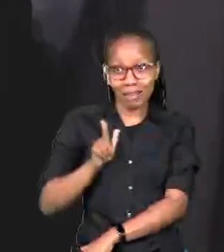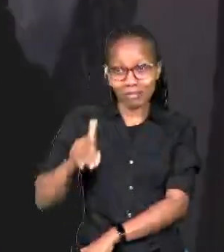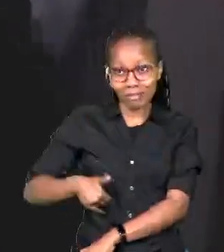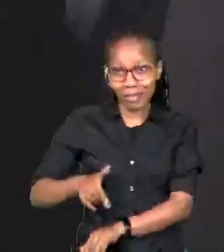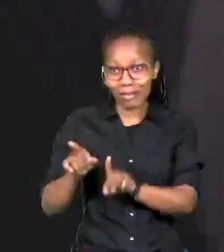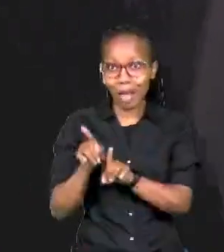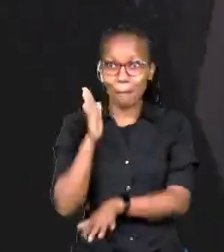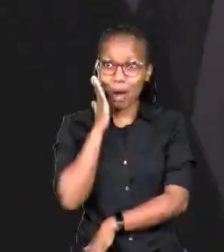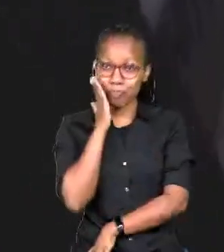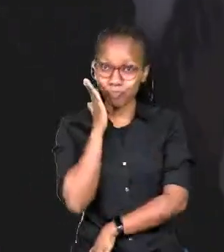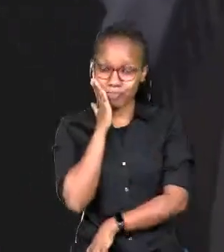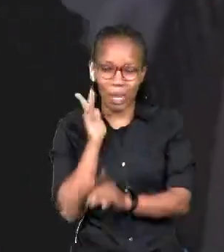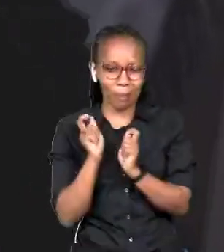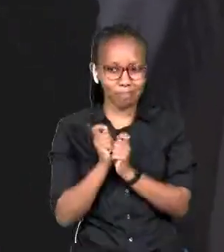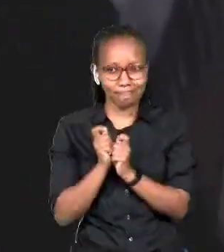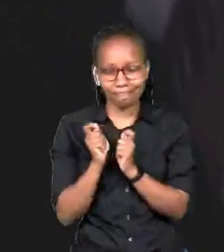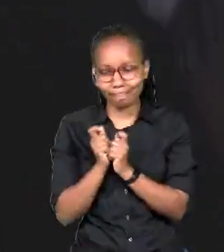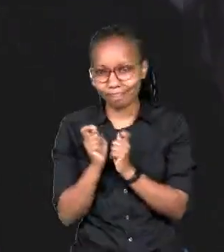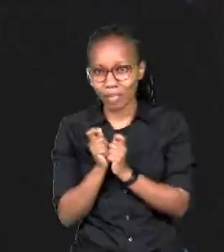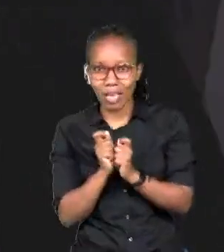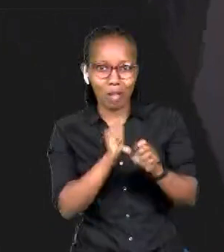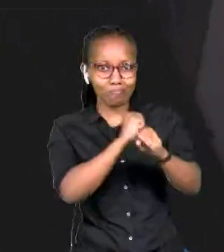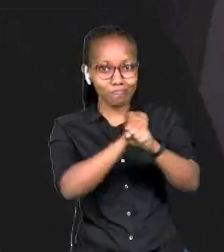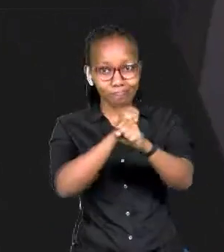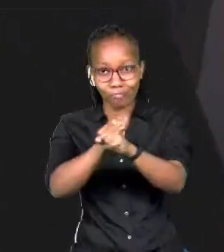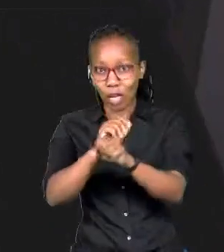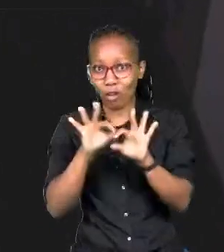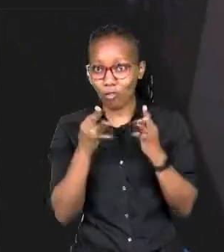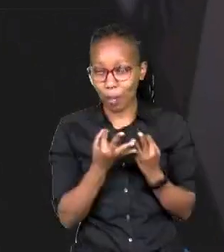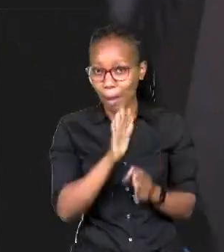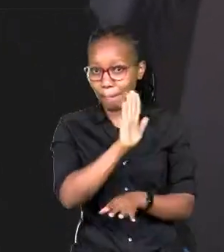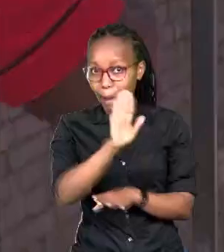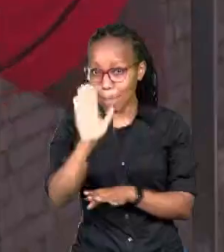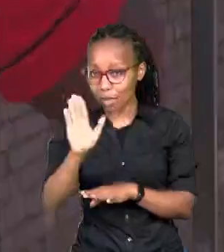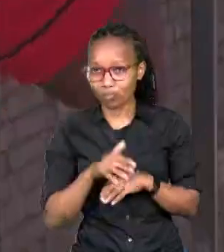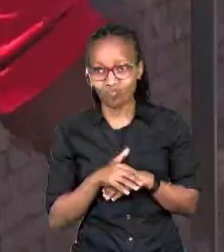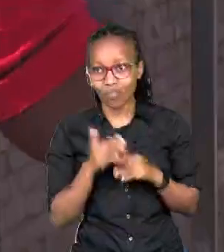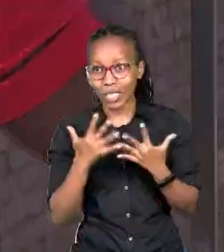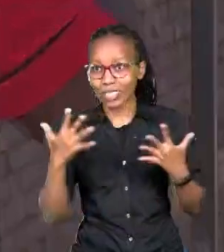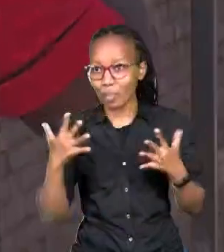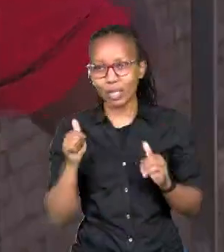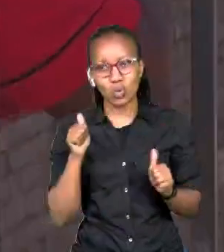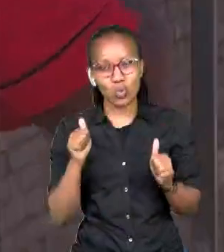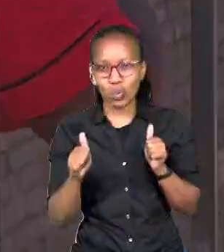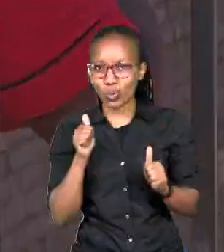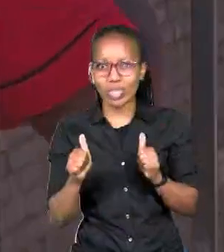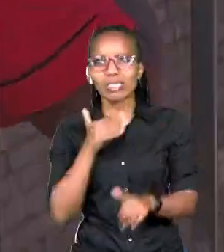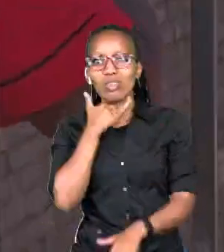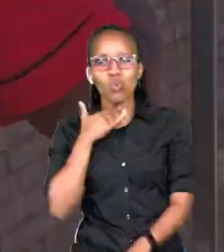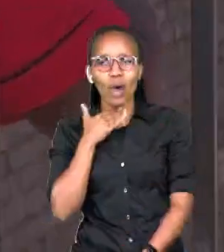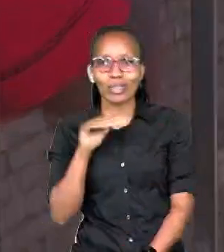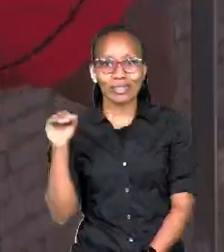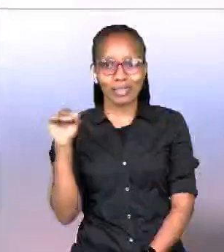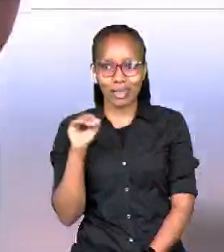have encountered pain and taken bullets for the sake of their families and children, a situation that none of them ever wished to be in, whose